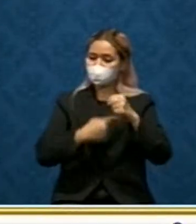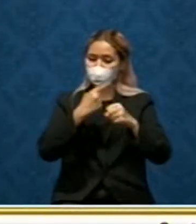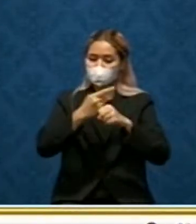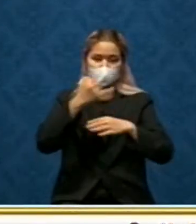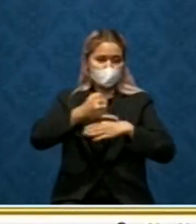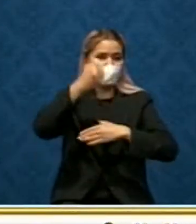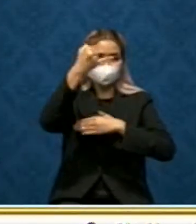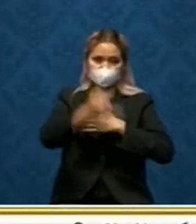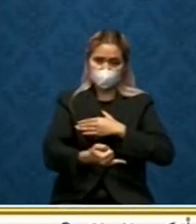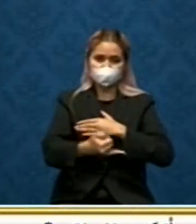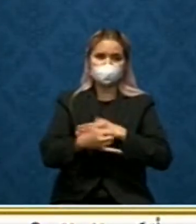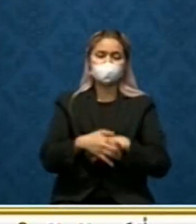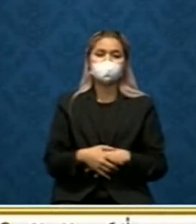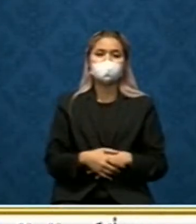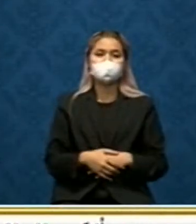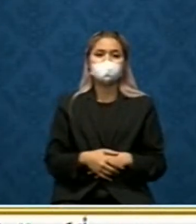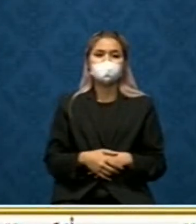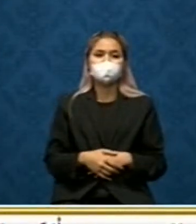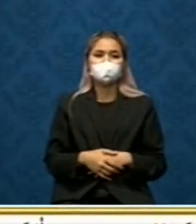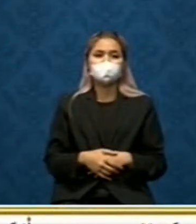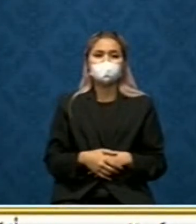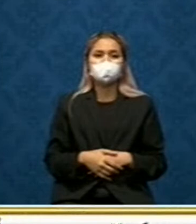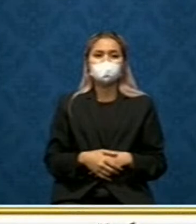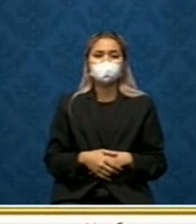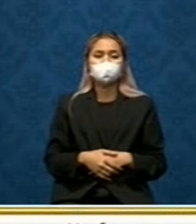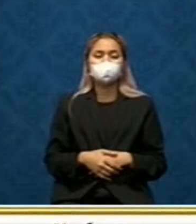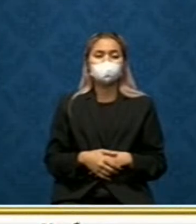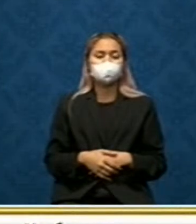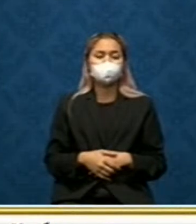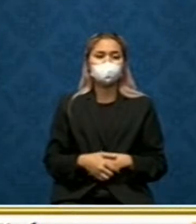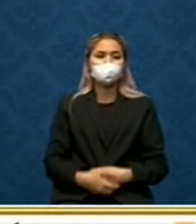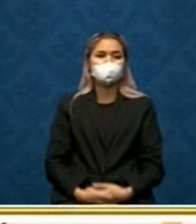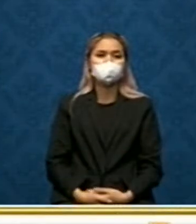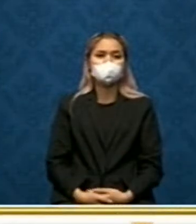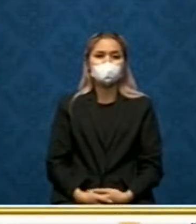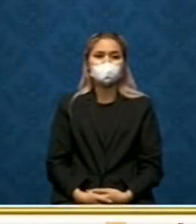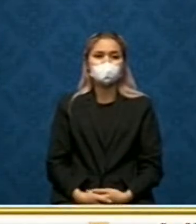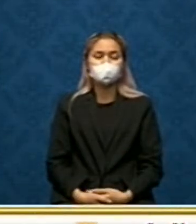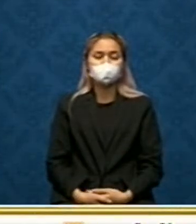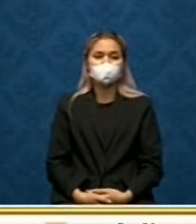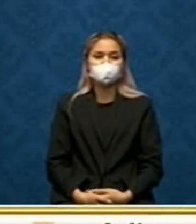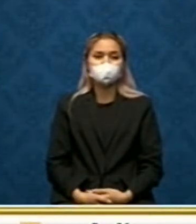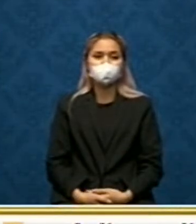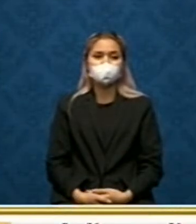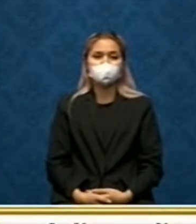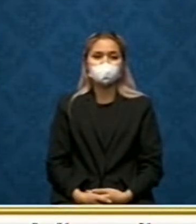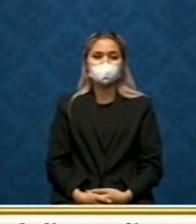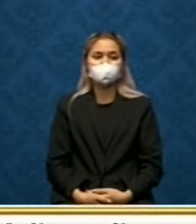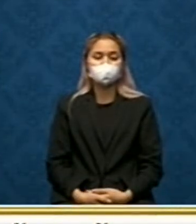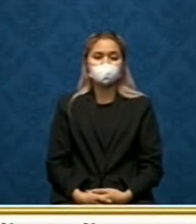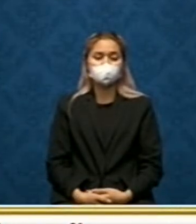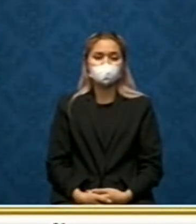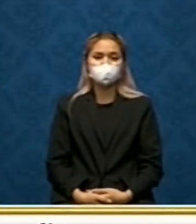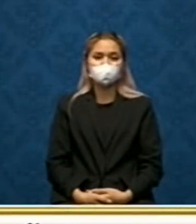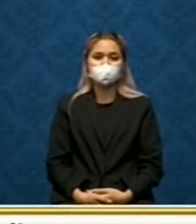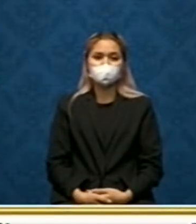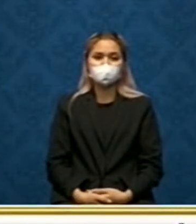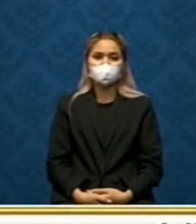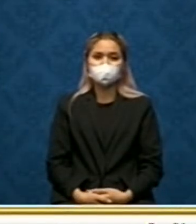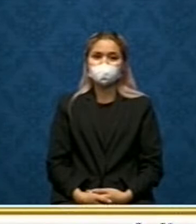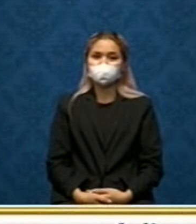แล้วเหลวมาทงหมดี่เอา ท่านครับนี่กพูดดง่ายก็คือ